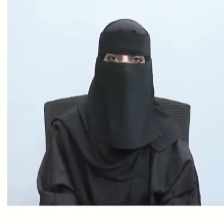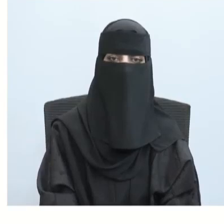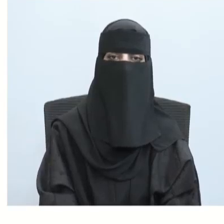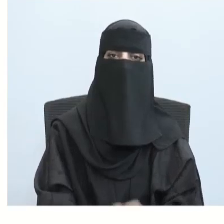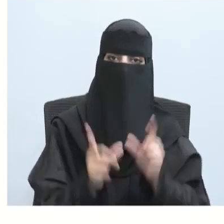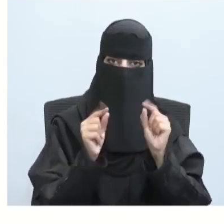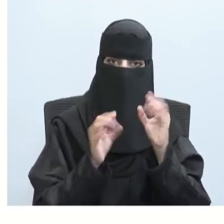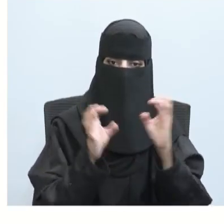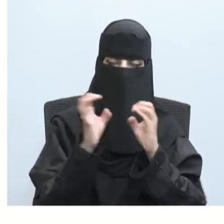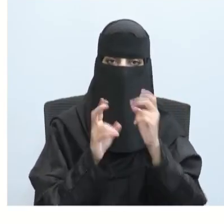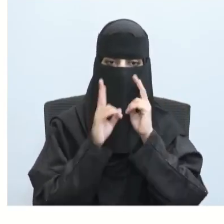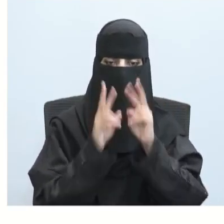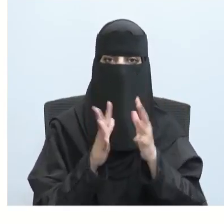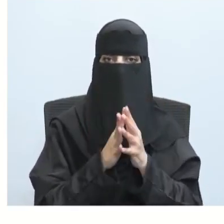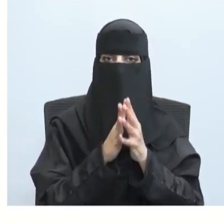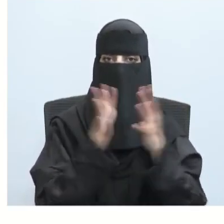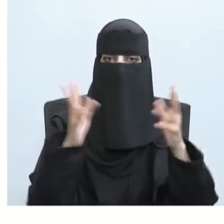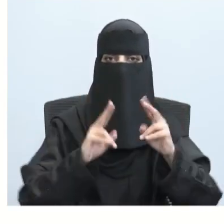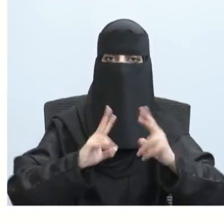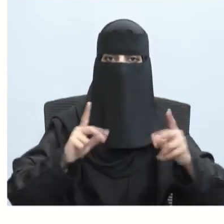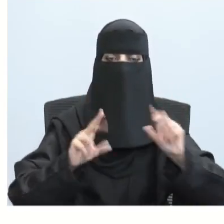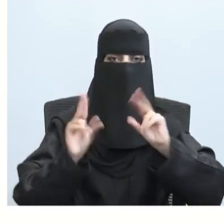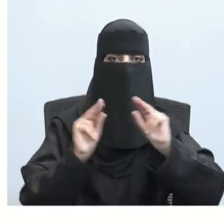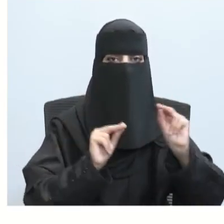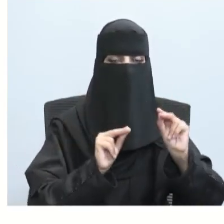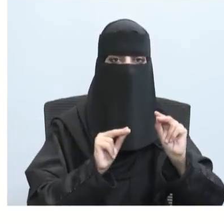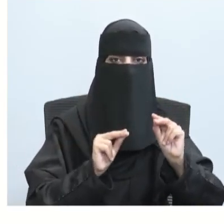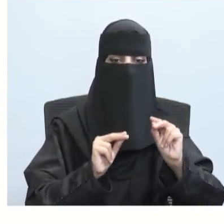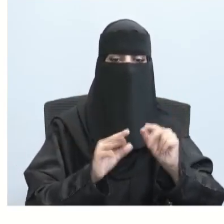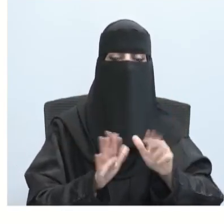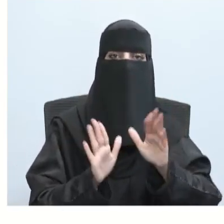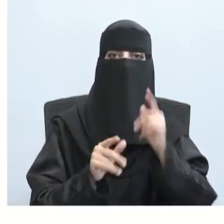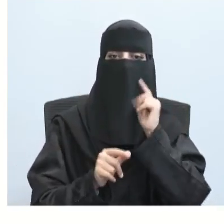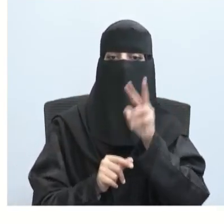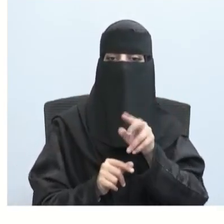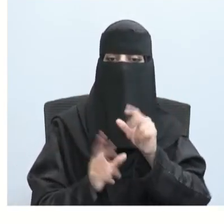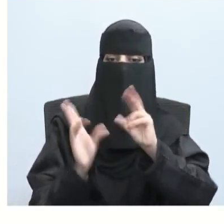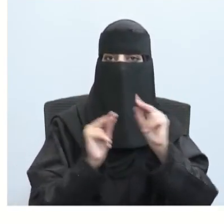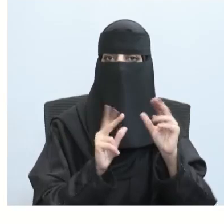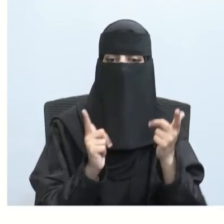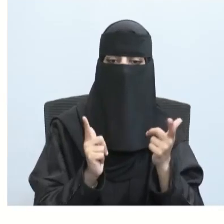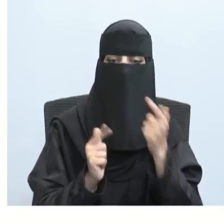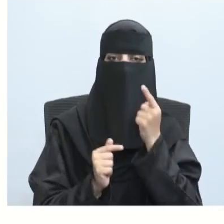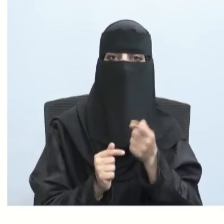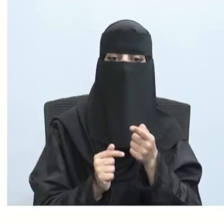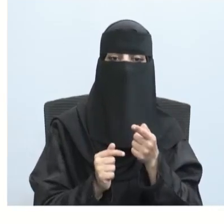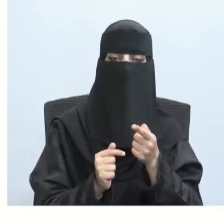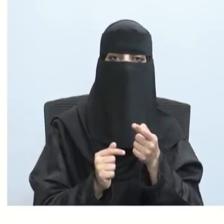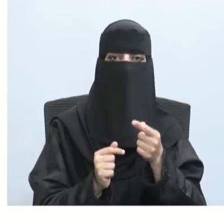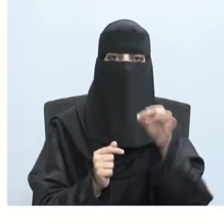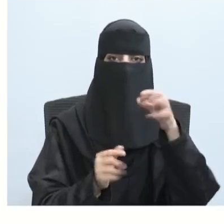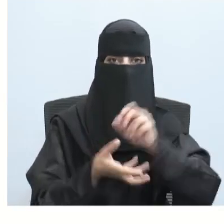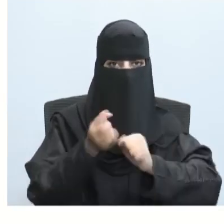احسنتم لدينا العديد من هذه الامثله من هذه الامثله عزيزي الطالب وعزيزي الطالبه ثاني